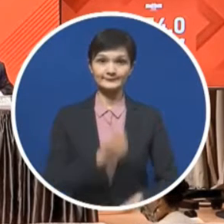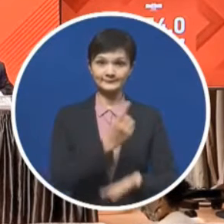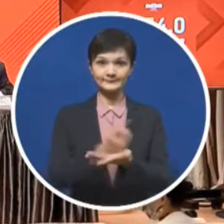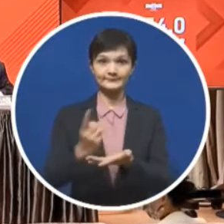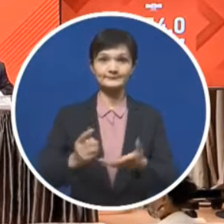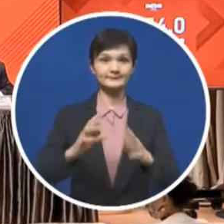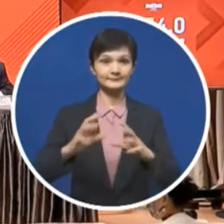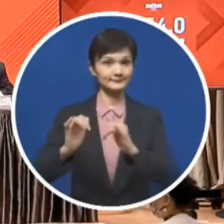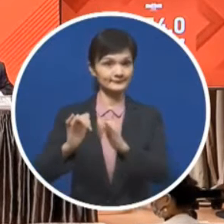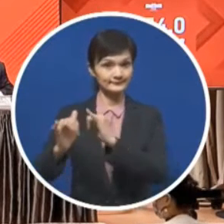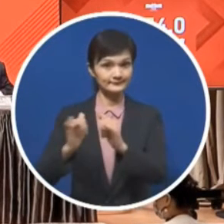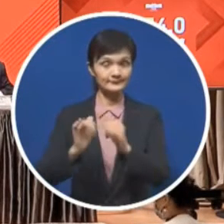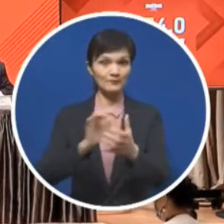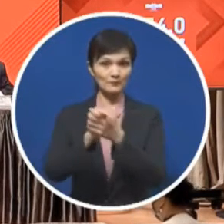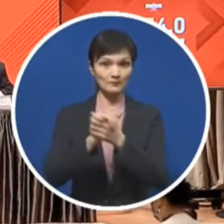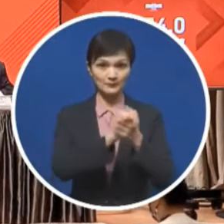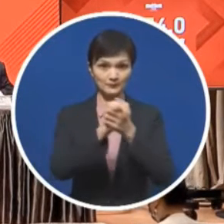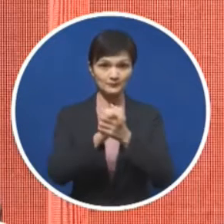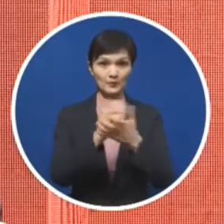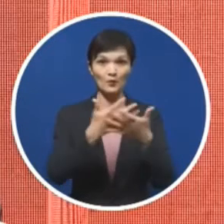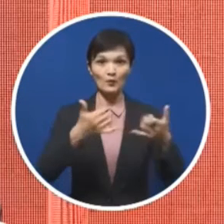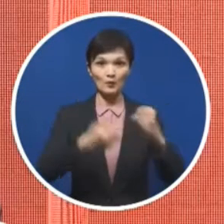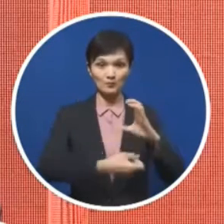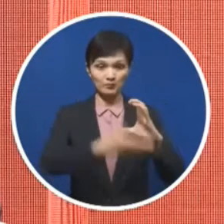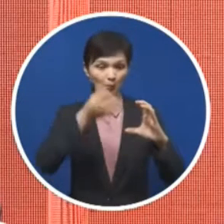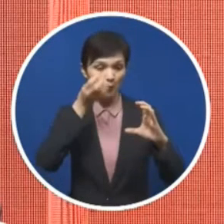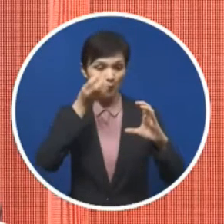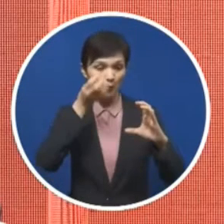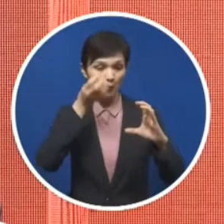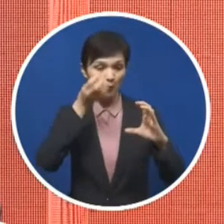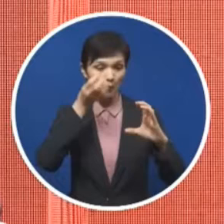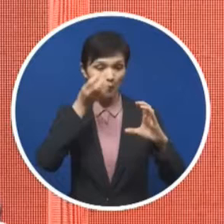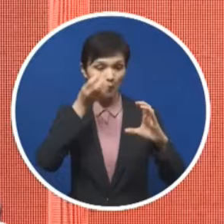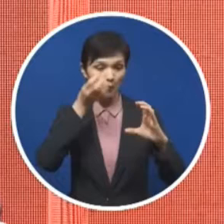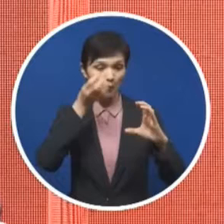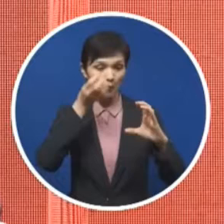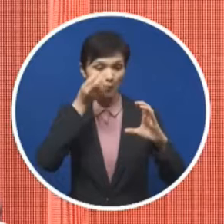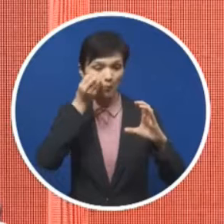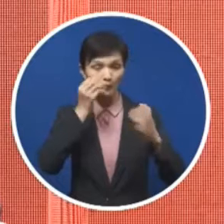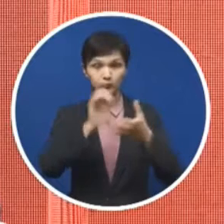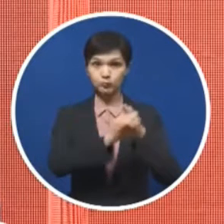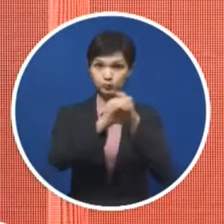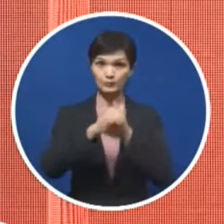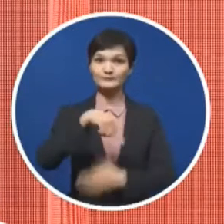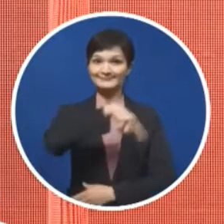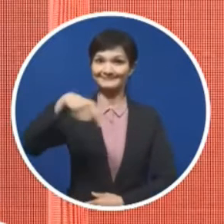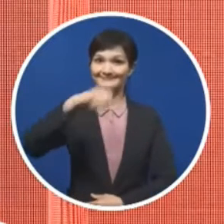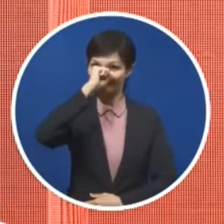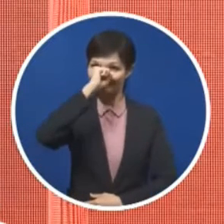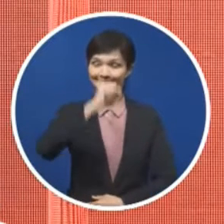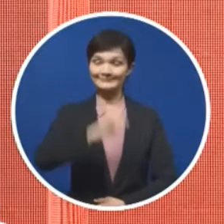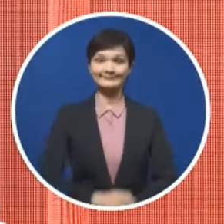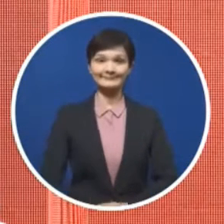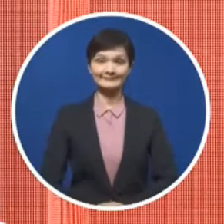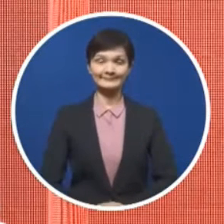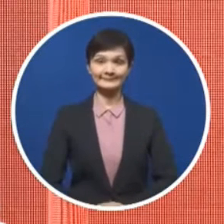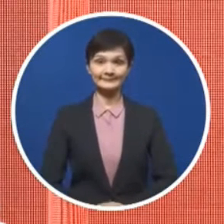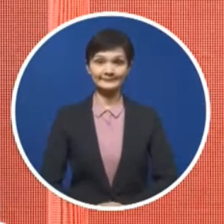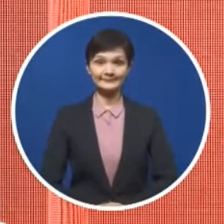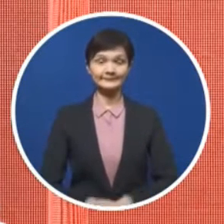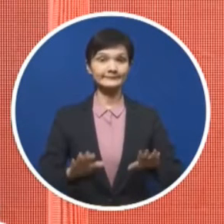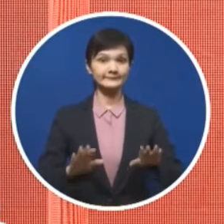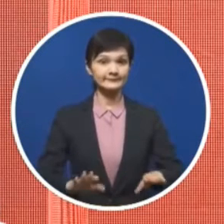各位国人同胞，网络上收看的朋友，大家好。因